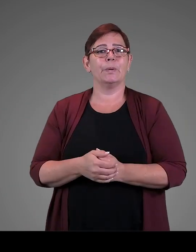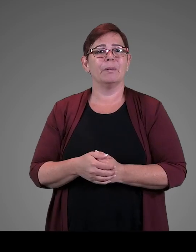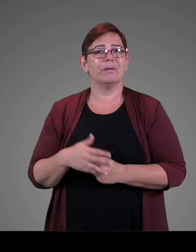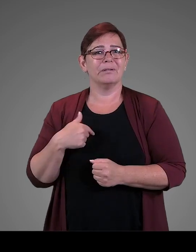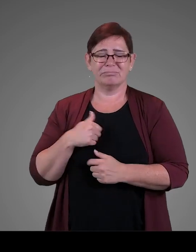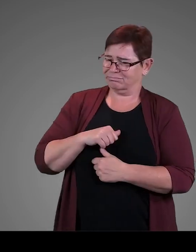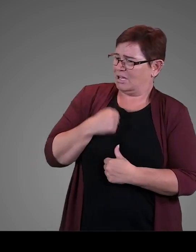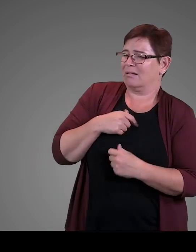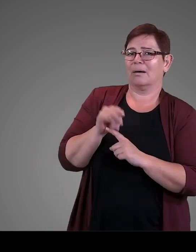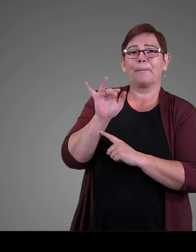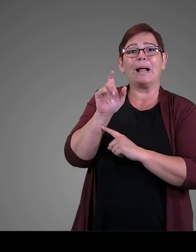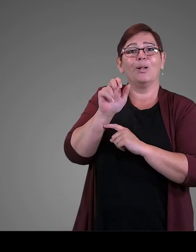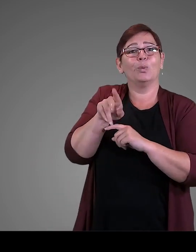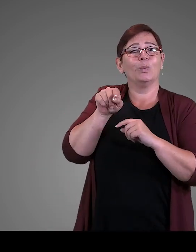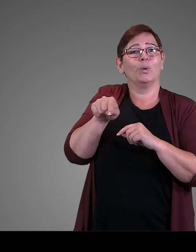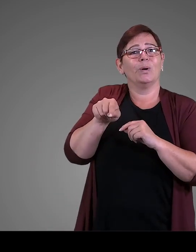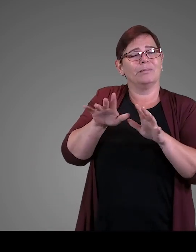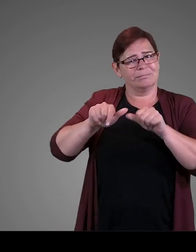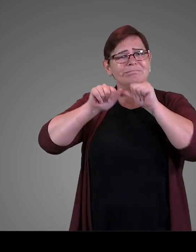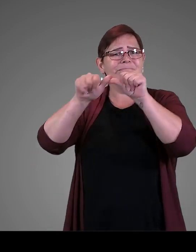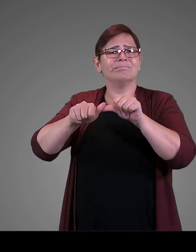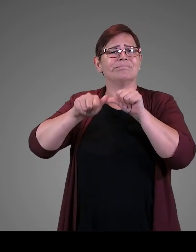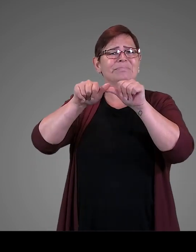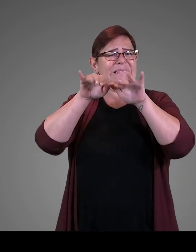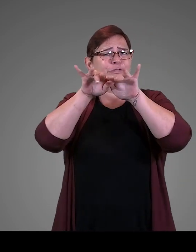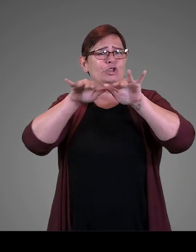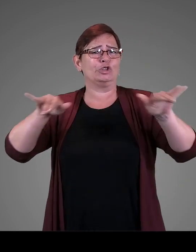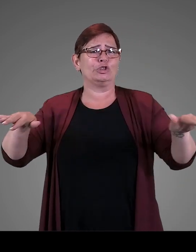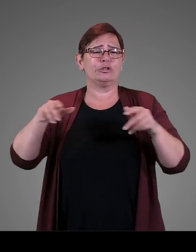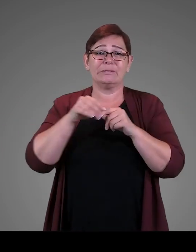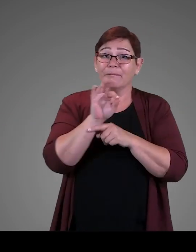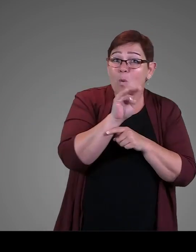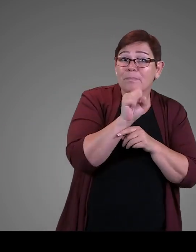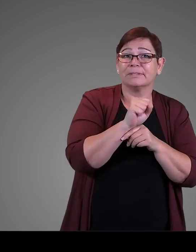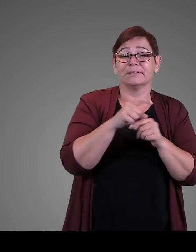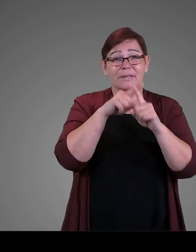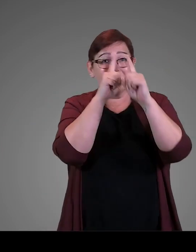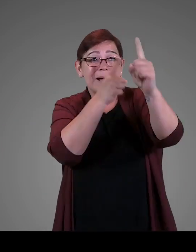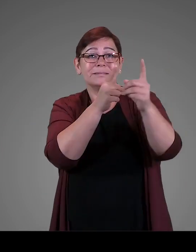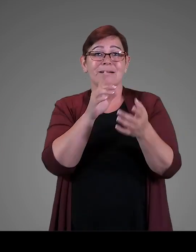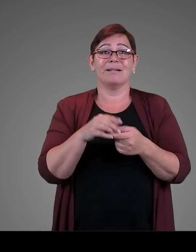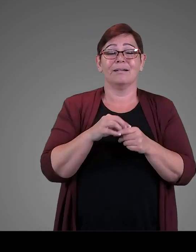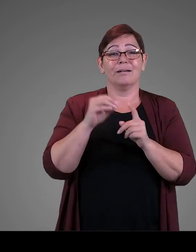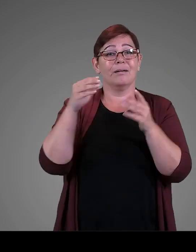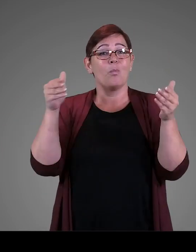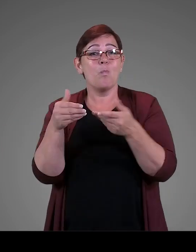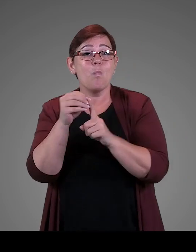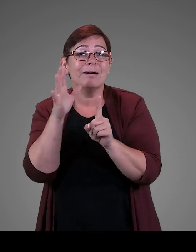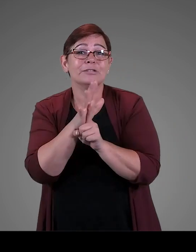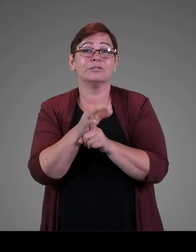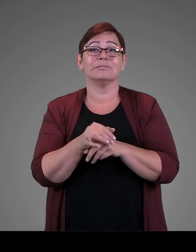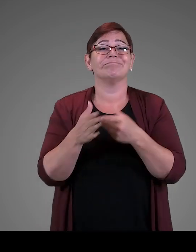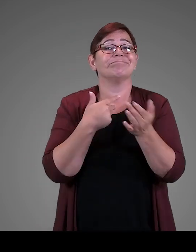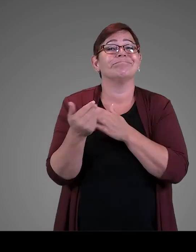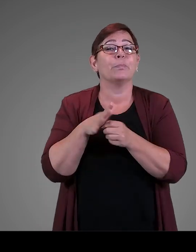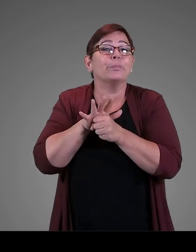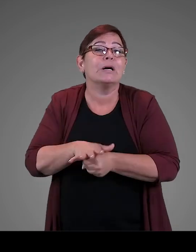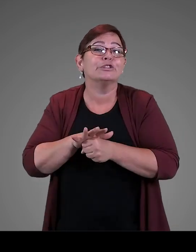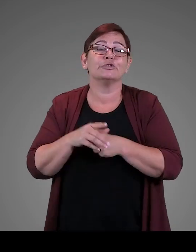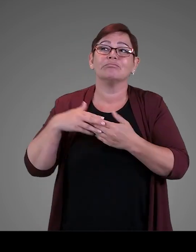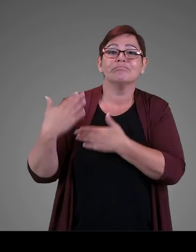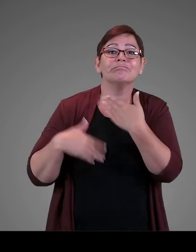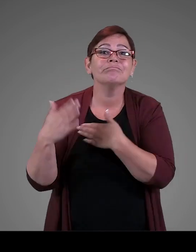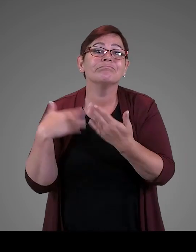pu maintenir cette diversité-là au niveau des formes, des mandats, des orientations, malgré des pressions d'aller vers une genre de